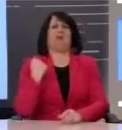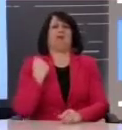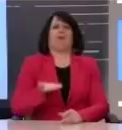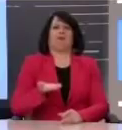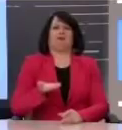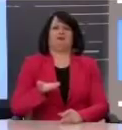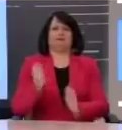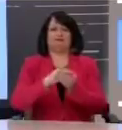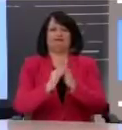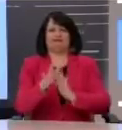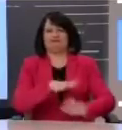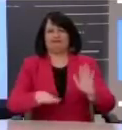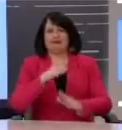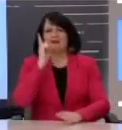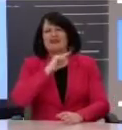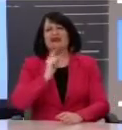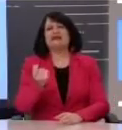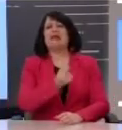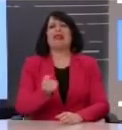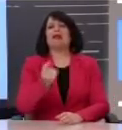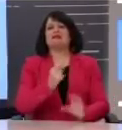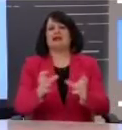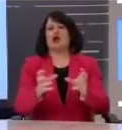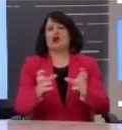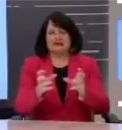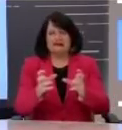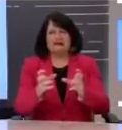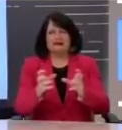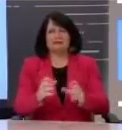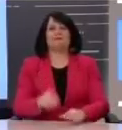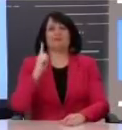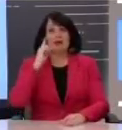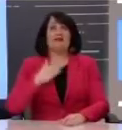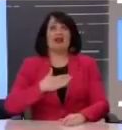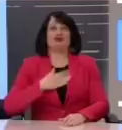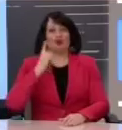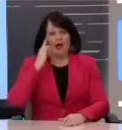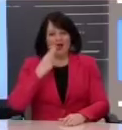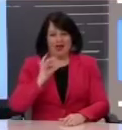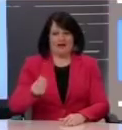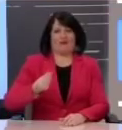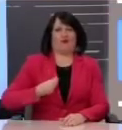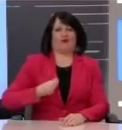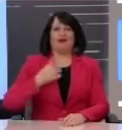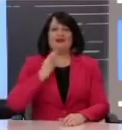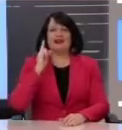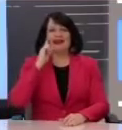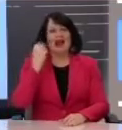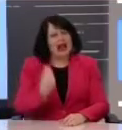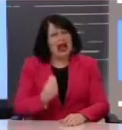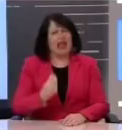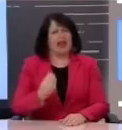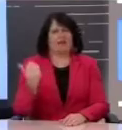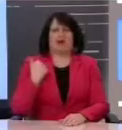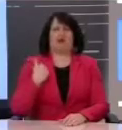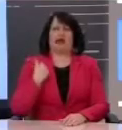της διαπλοκής και των fake news. Και μου δίνει πραγματικά και τον ευχαριστώ την ευκαιρία, γιατί θεωρώ ότι καλοπροαίρετα θέτει τα